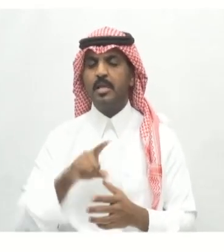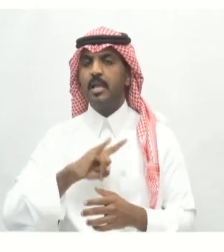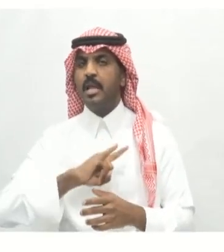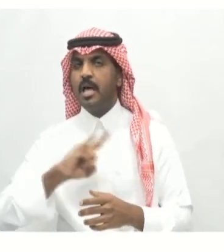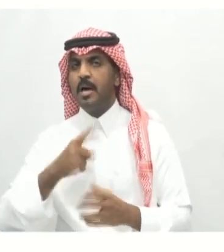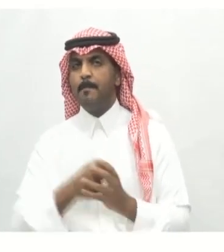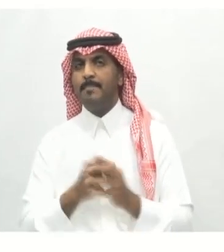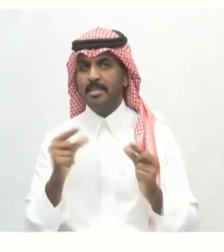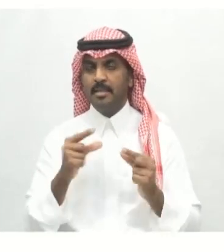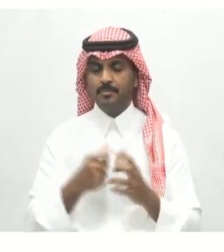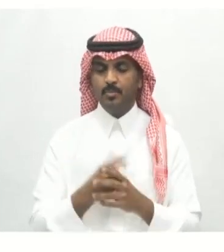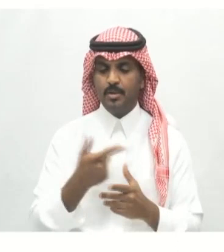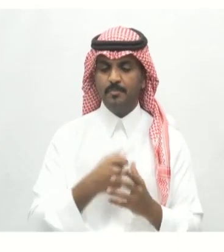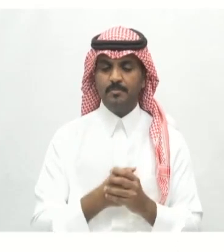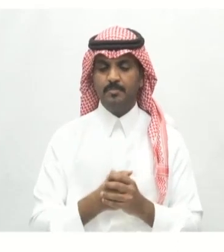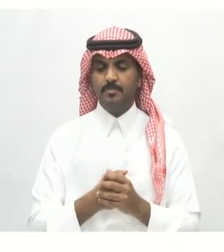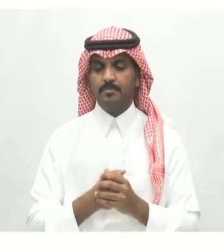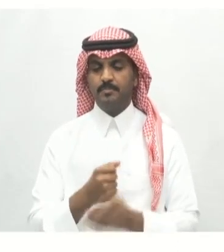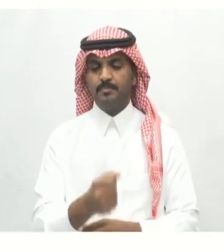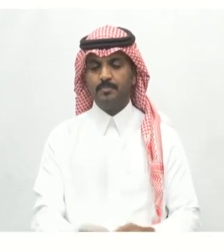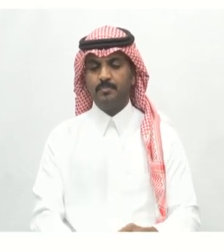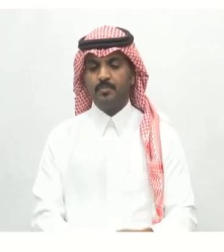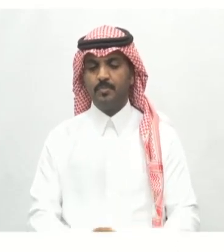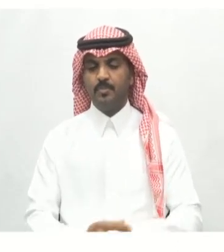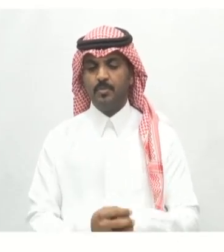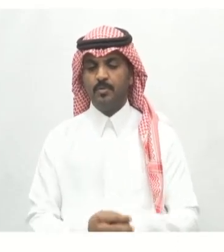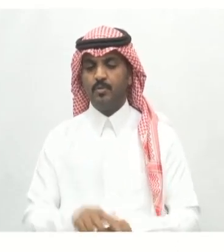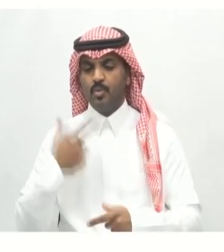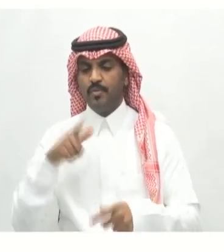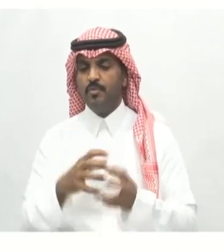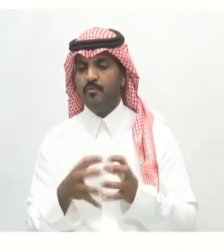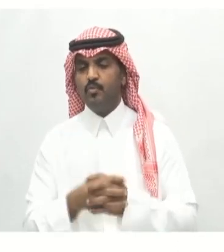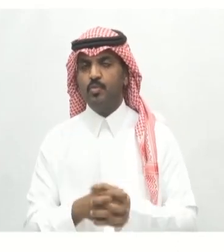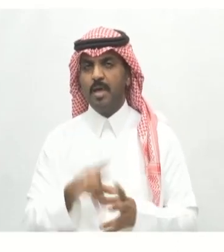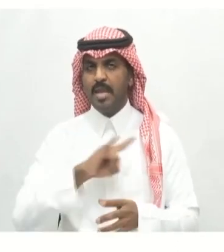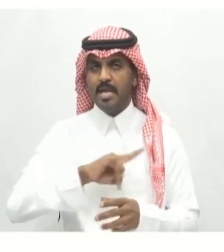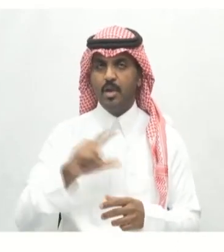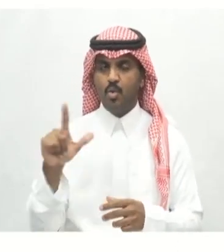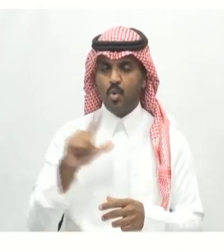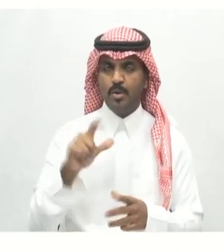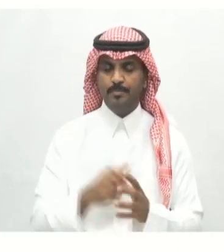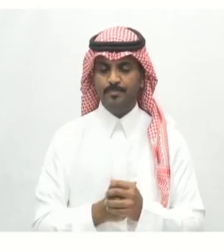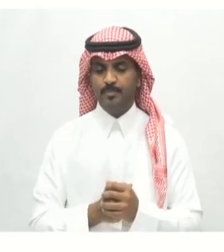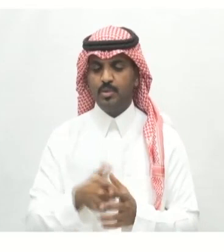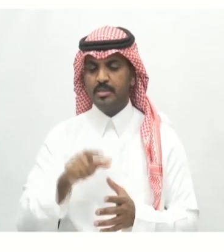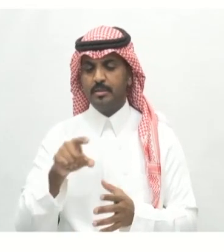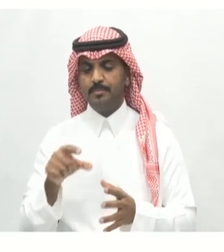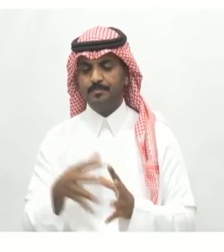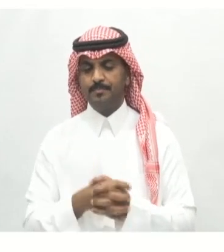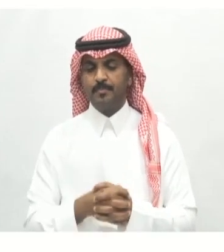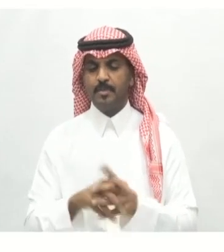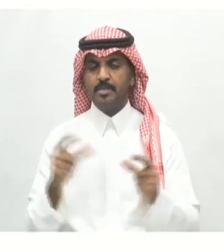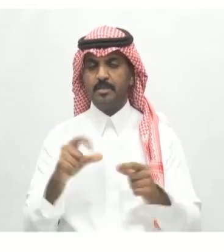بقرينه ثم ايضا من الاهداف في هذا توضح مفهوم النهي في اللغه والاصطلاح ثم ايضا